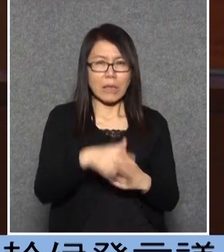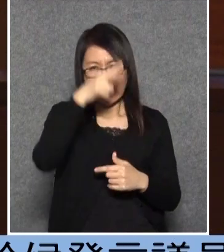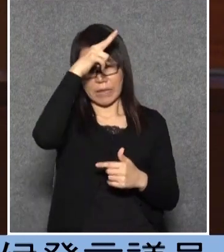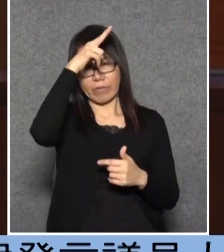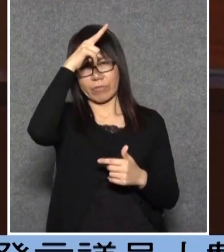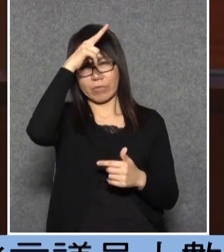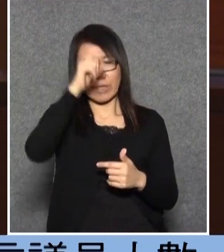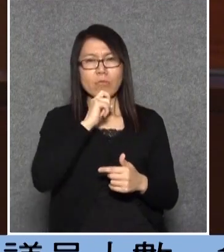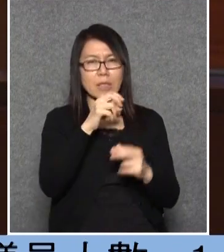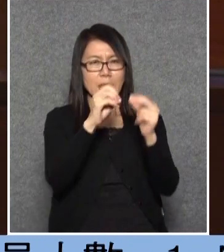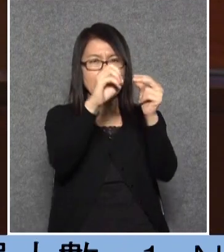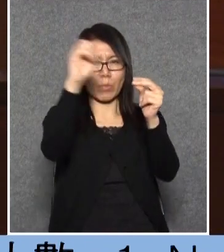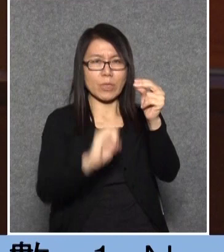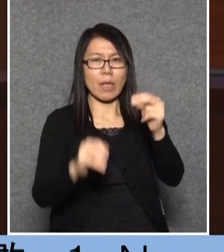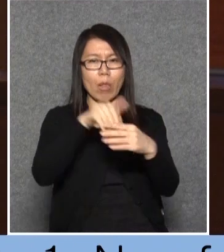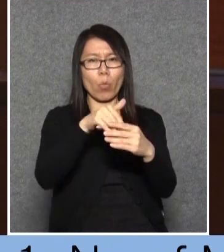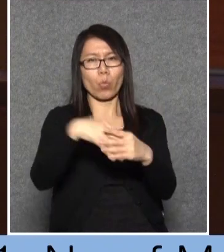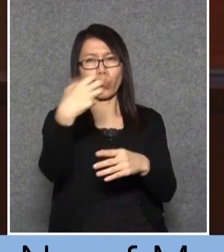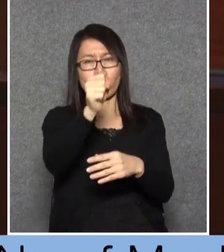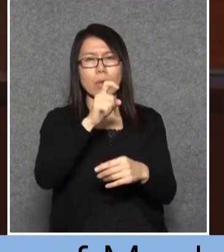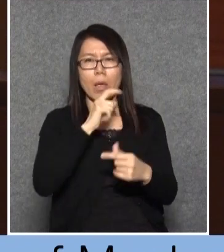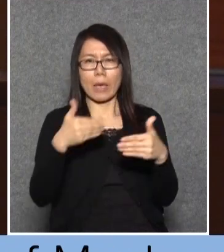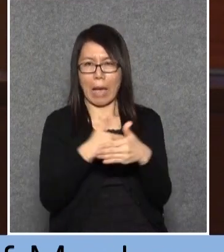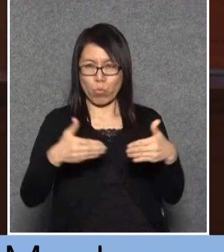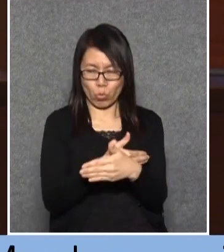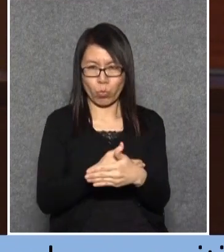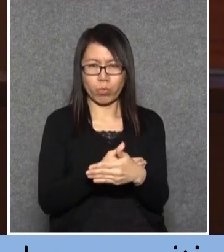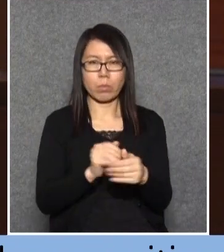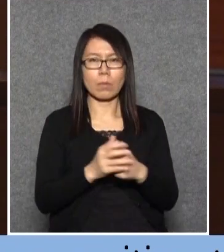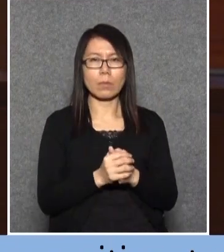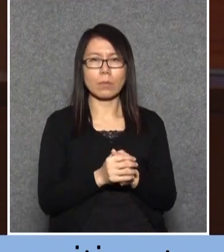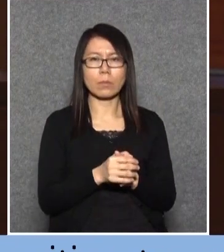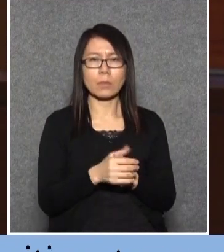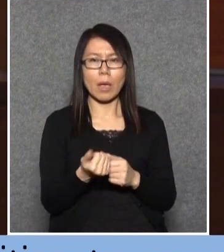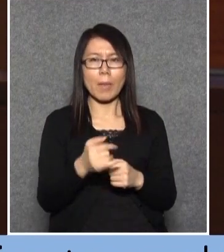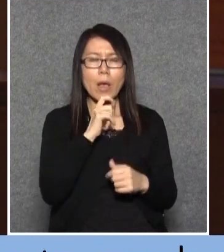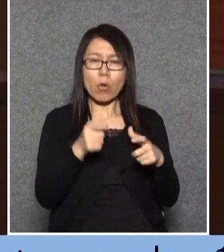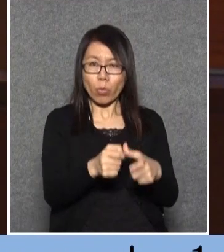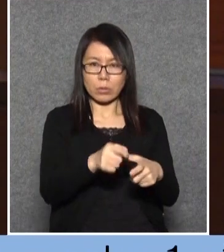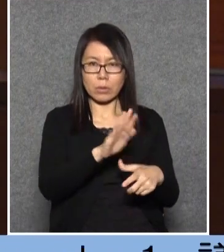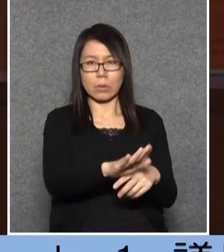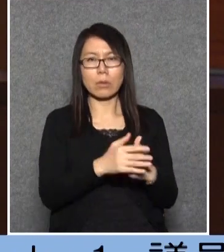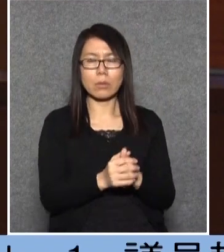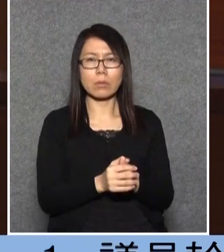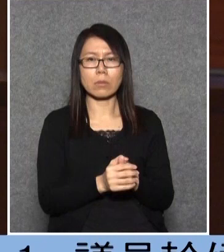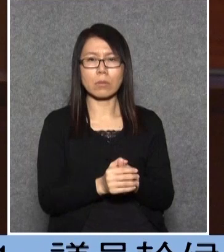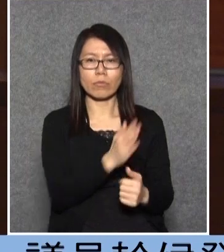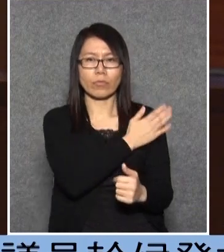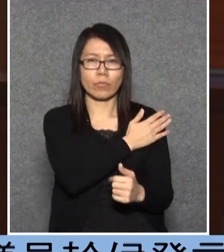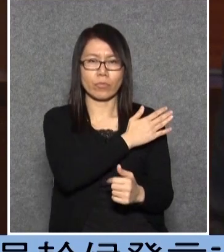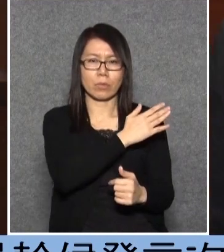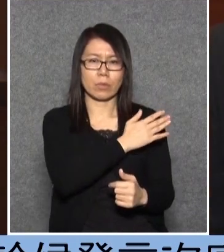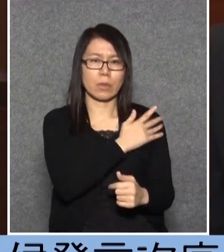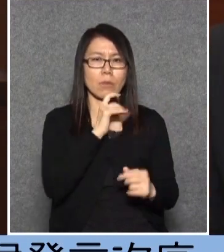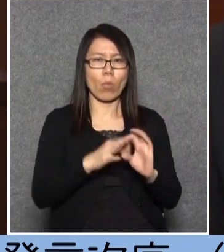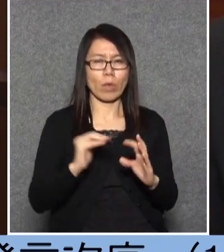有70%股份嘅一个公共交通运输工具，系嘛？嗰间公司系嘛？去负责呢一个